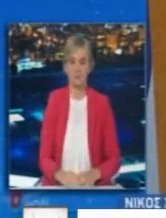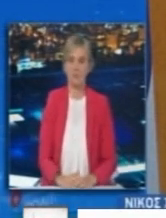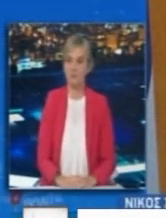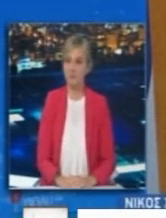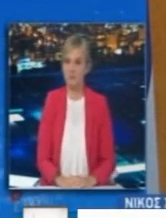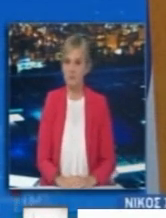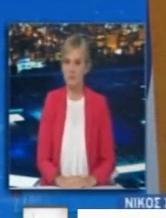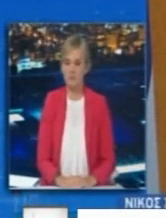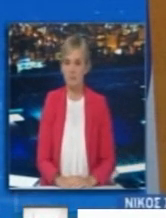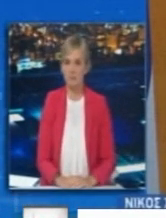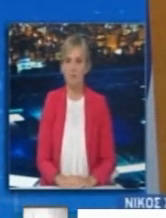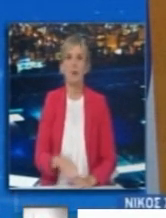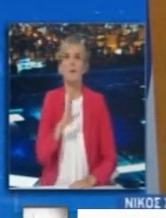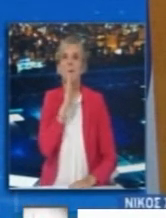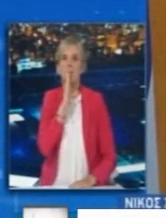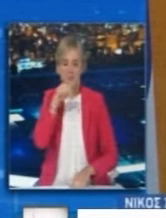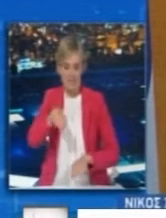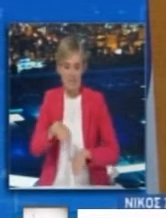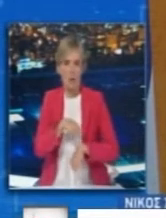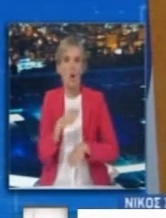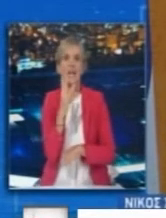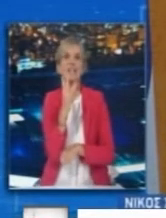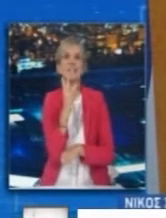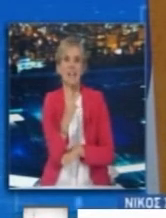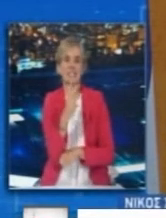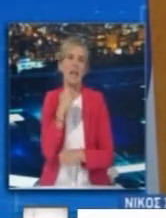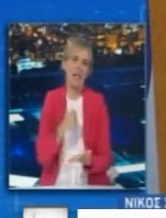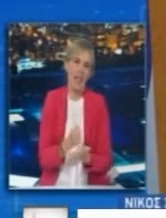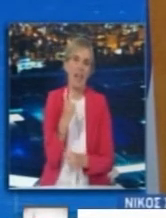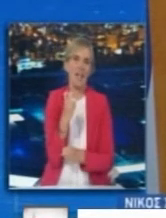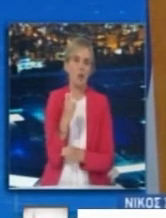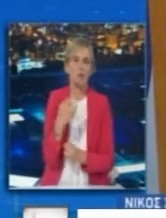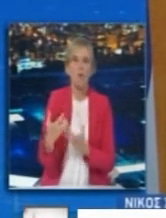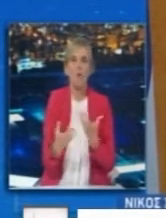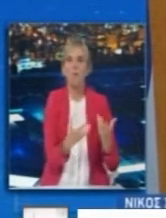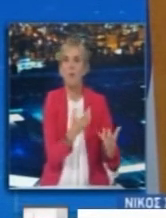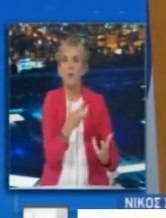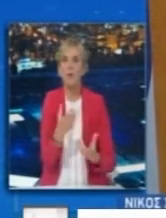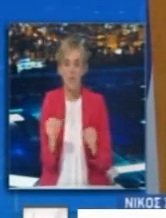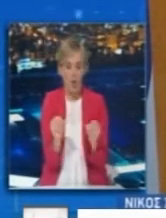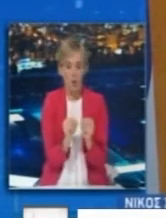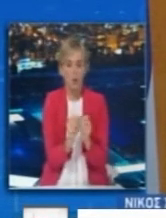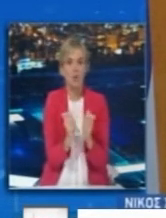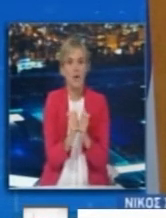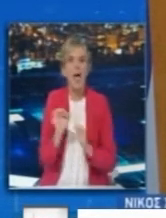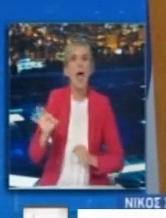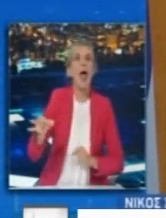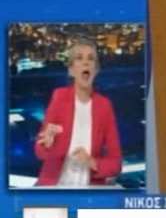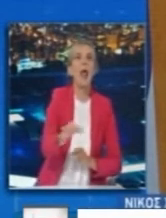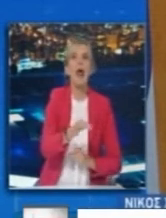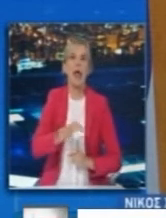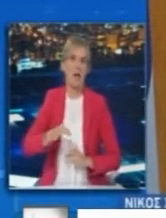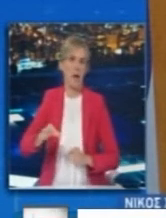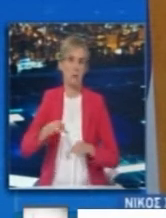Στις 3 και 19 το μεσημέρι εκδηλώθηκε επίσης νέα πυρκαγιά σε χαμηλή βλάστηση πλησίων του οικισμού Ελέα Δωρίδας και επεκτάθηκε σε